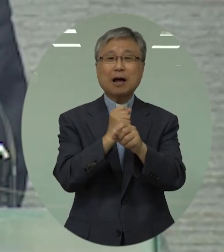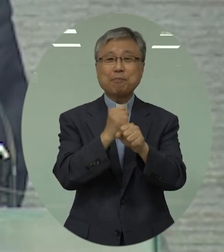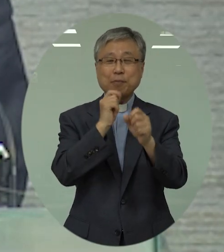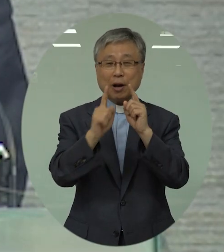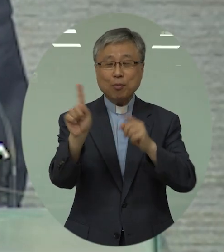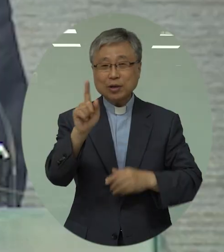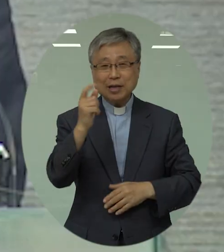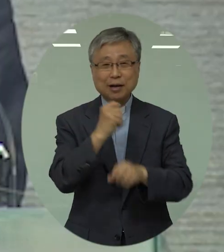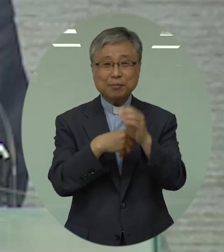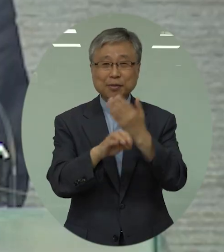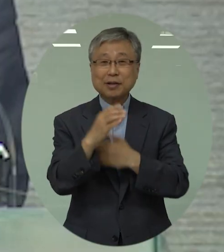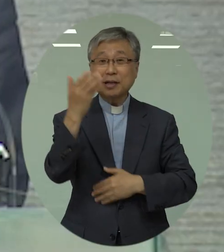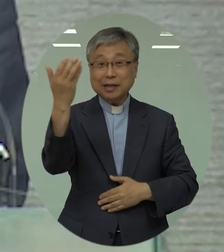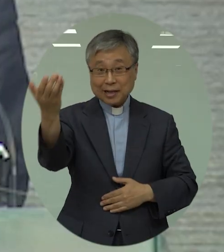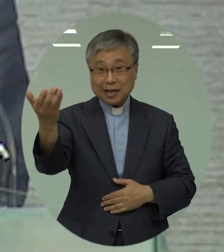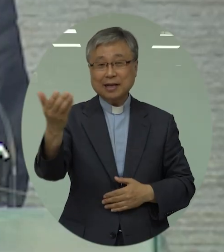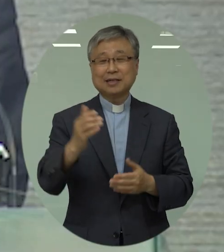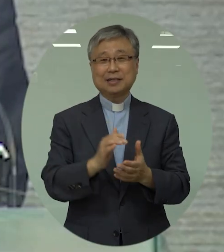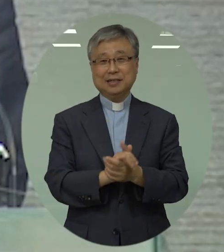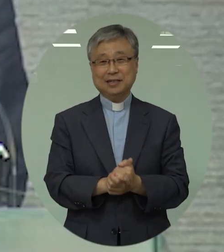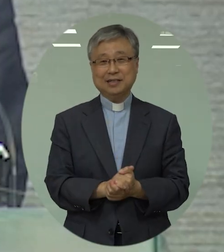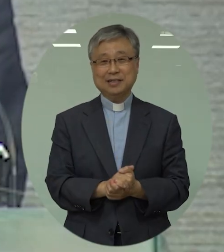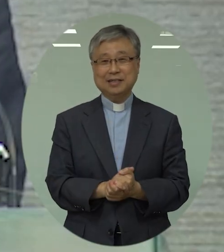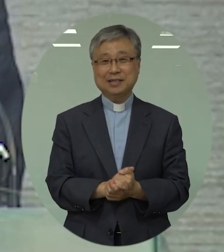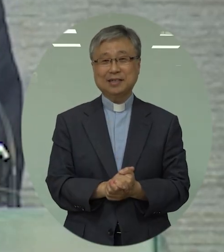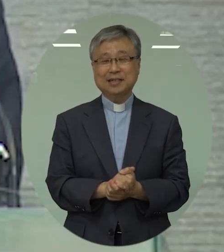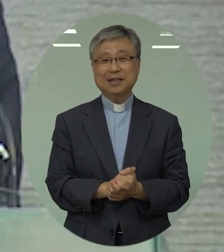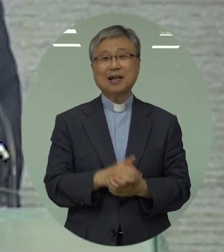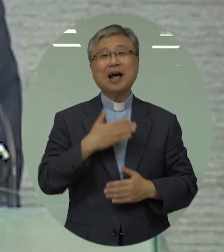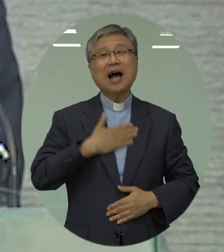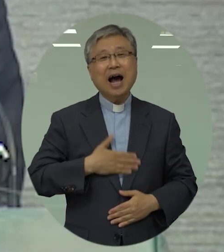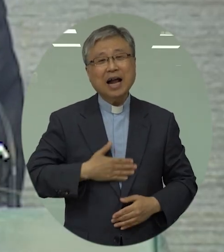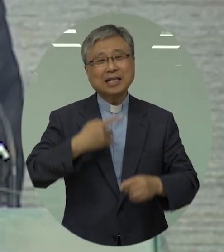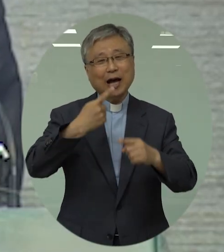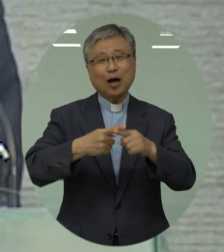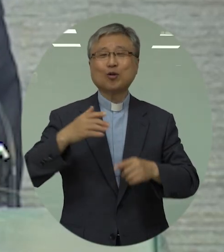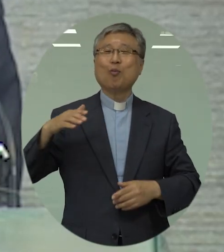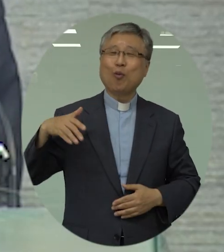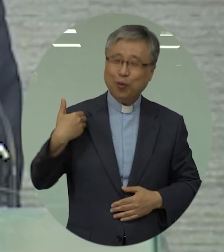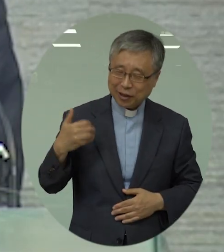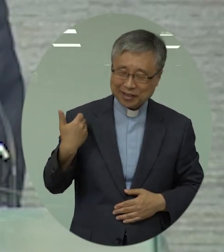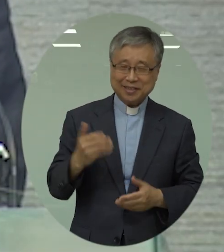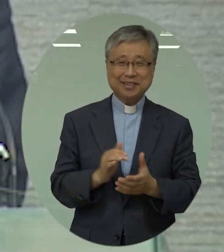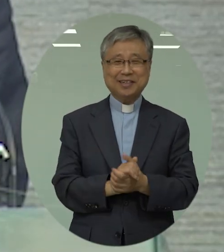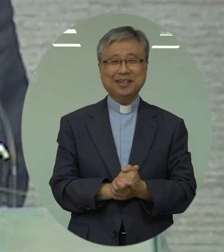뭐냐면 나는 당신을 알다가도 모르겠다.